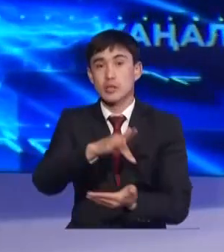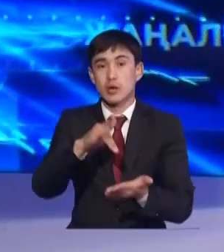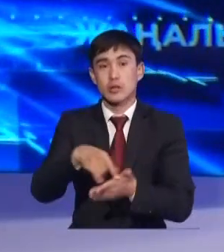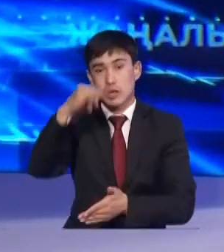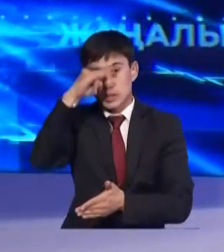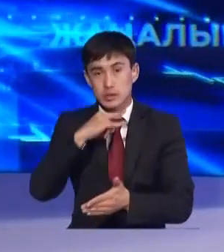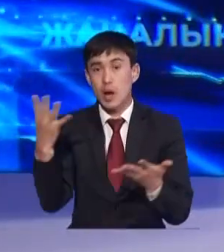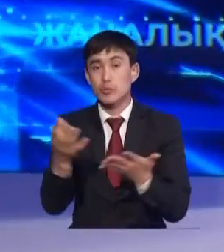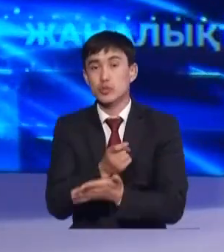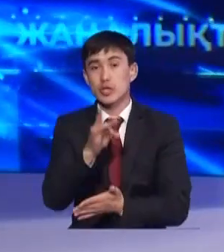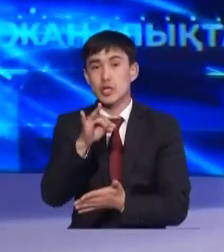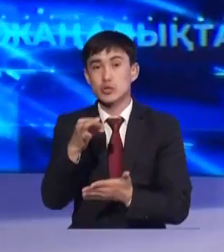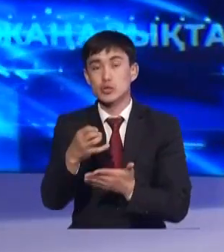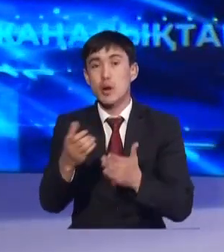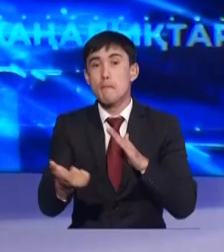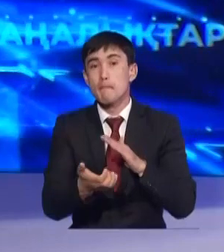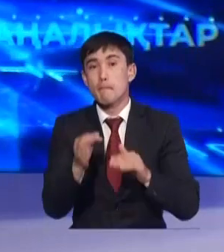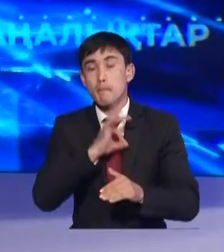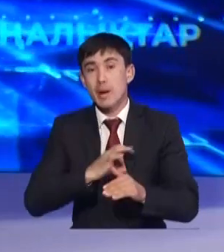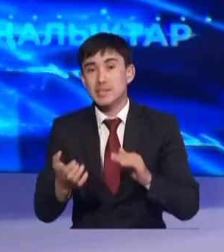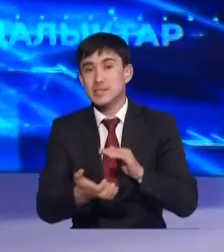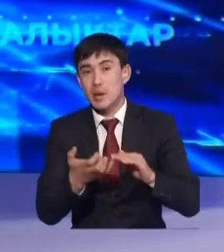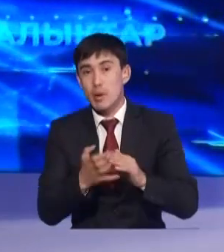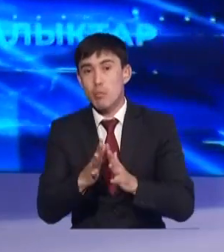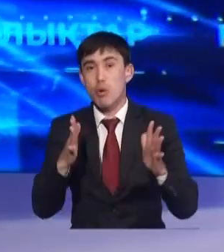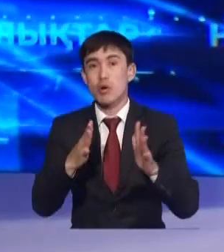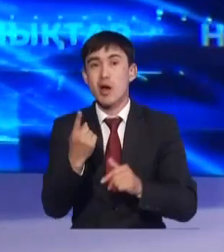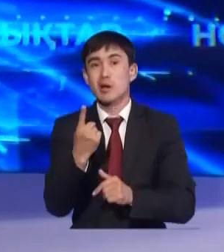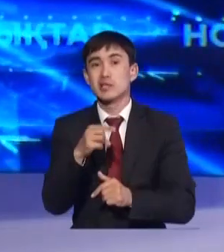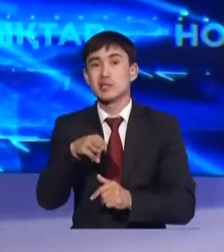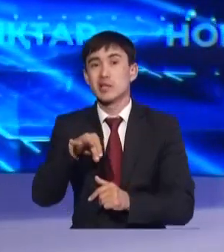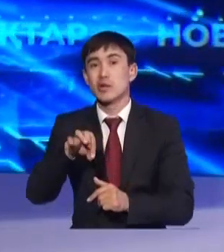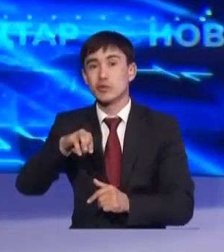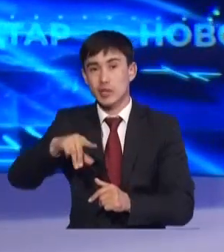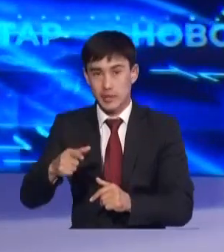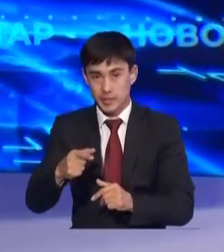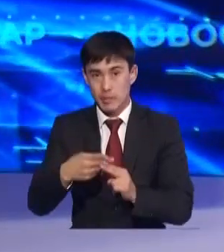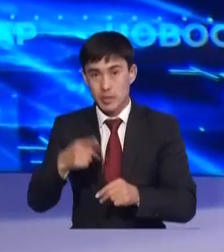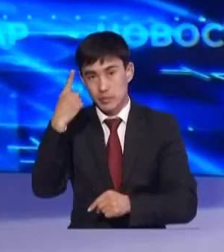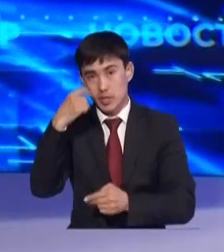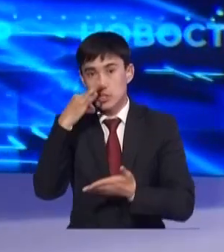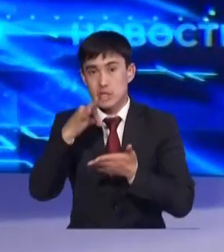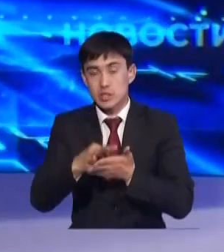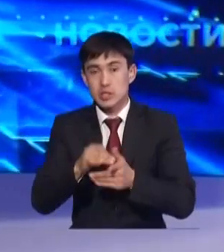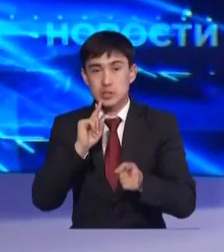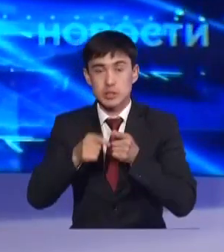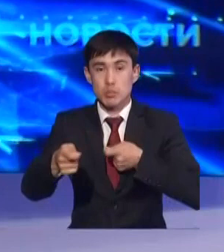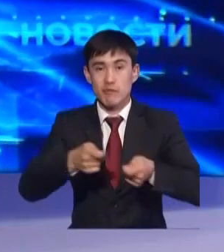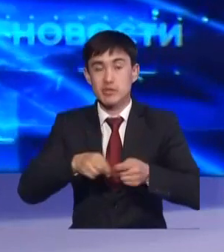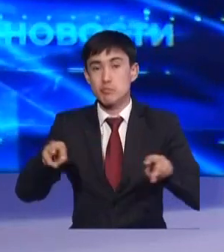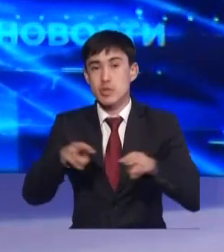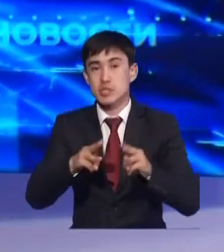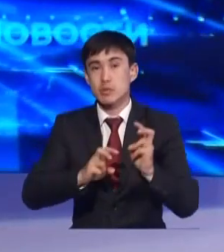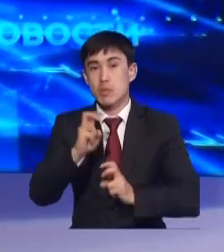моногородов Казахстана обнаружены ресурсы полезных ископаемых на более чем 1 триллион тенге об этом доложил в ходе заседания правительства